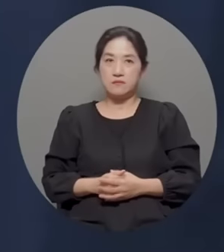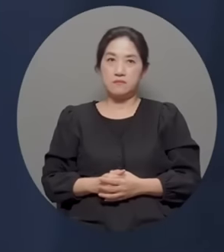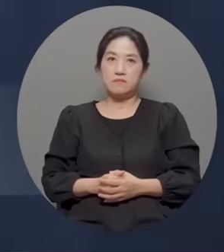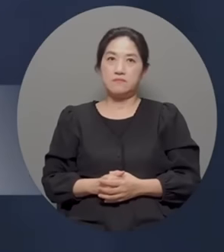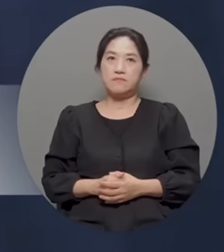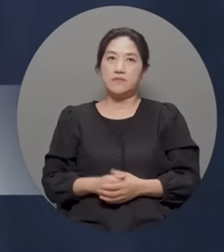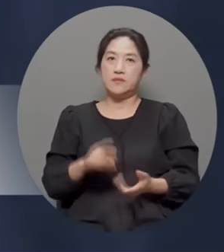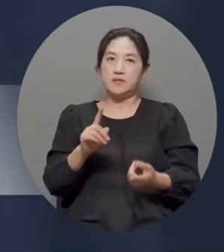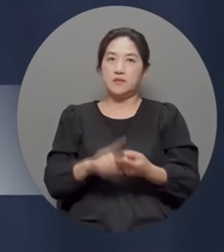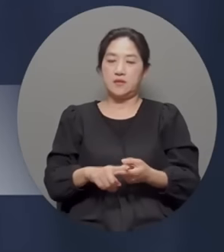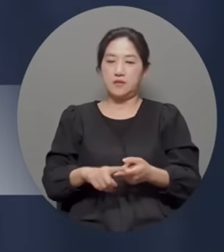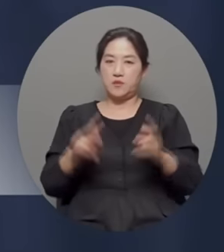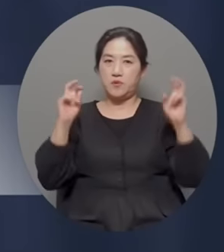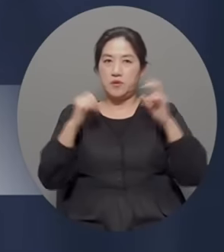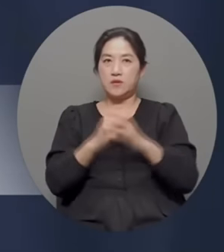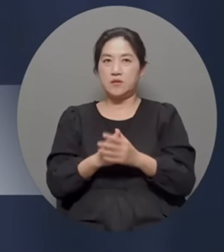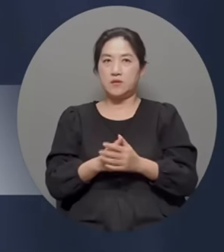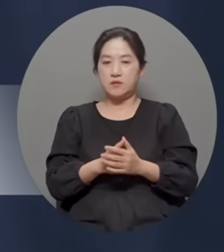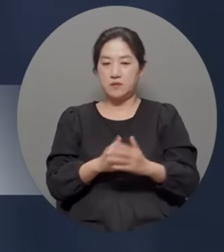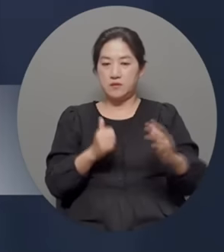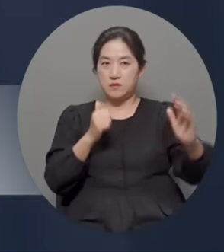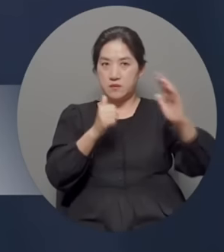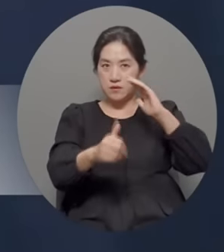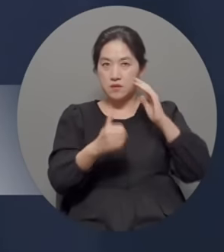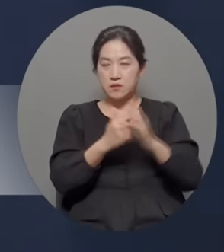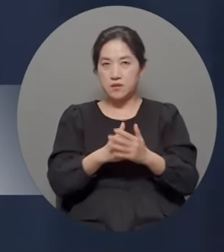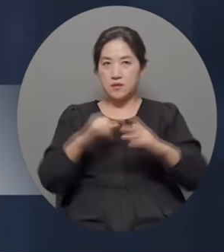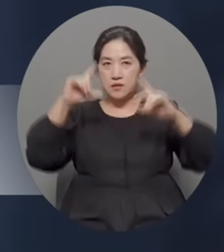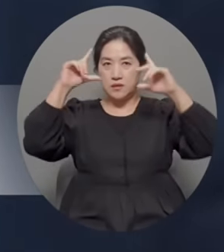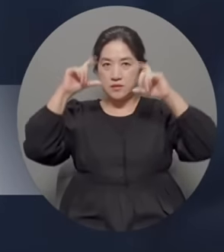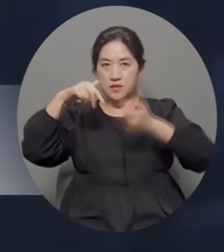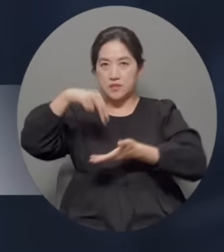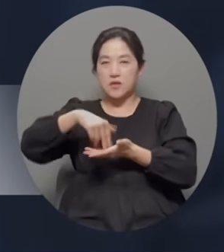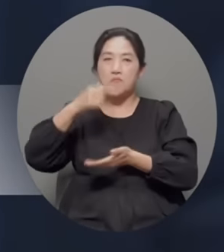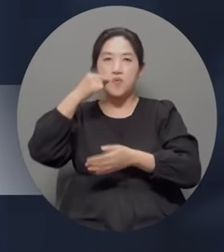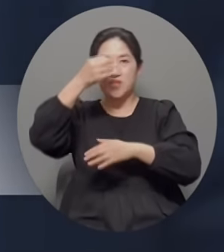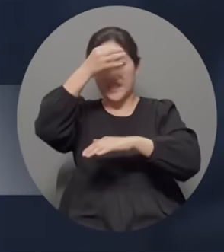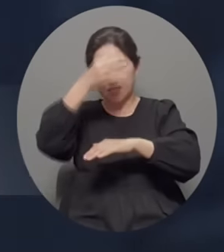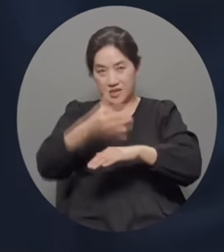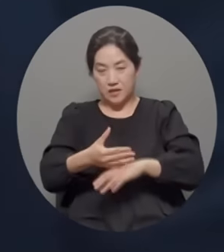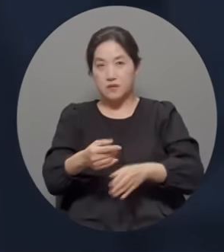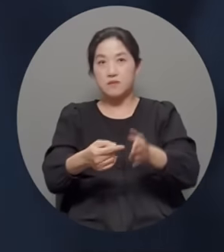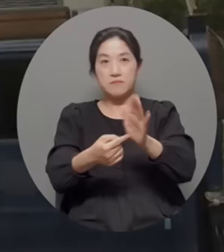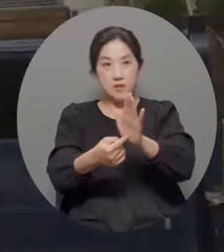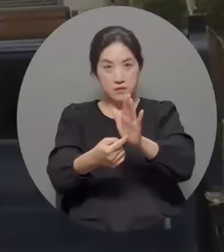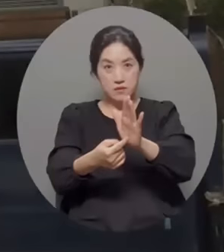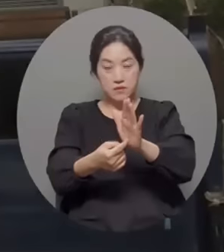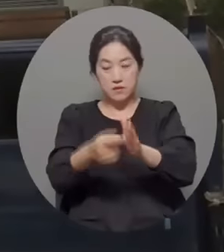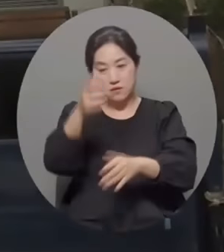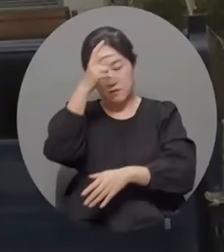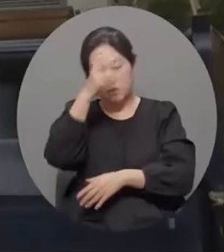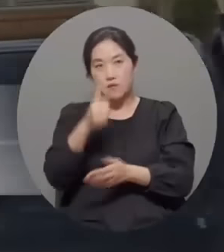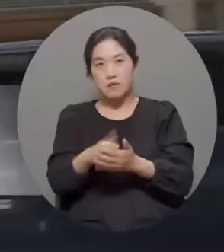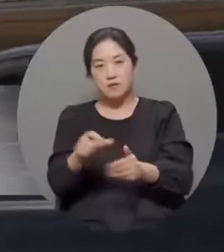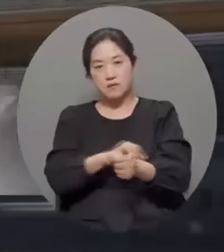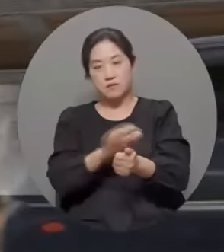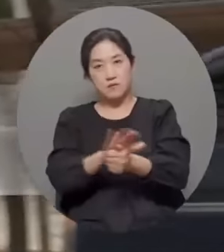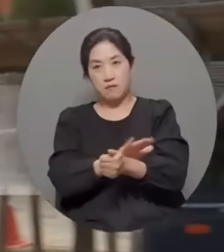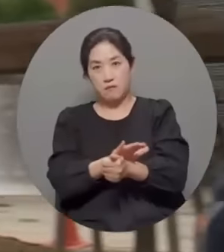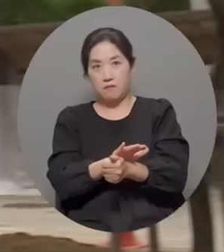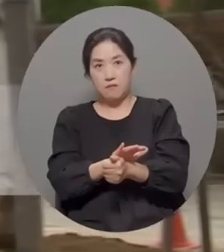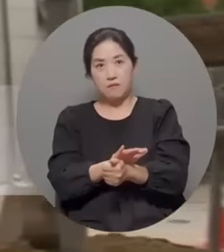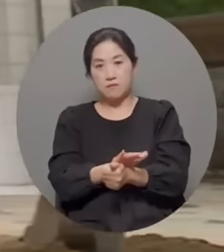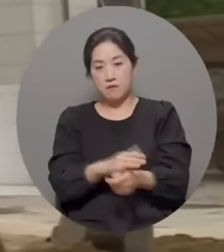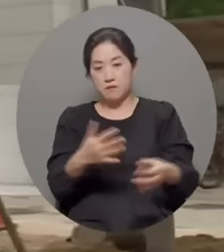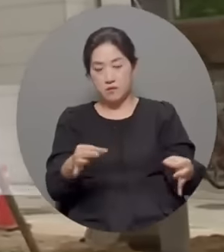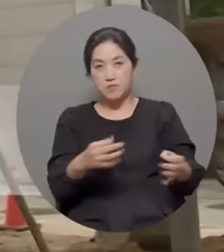이에 대해 소속사는 출석 과정에서 포토라인에 서지 못해 사과드린다고 밝혔고 경찰도 특혜를 줬다거나 김